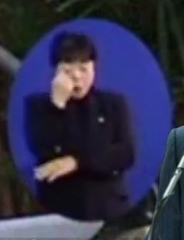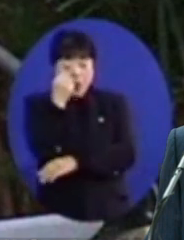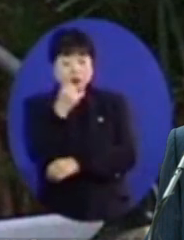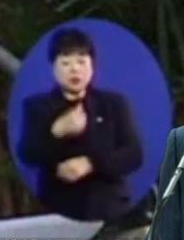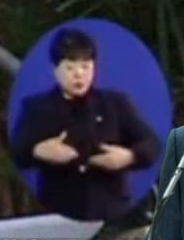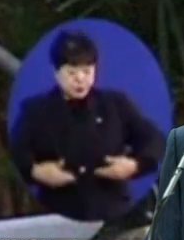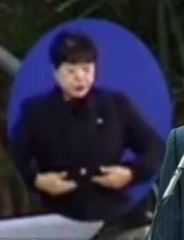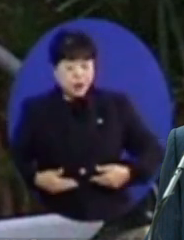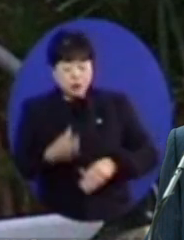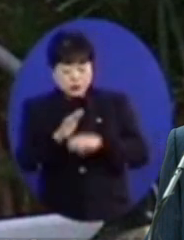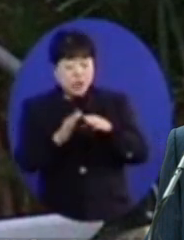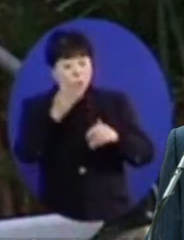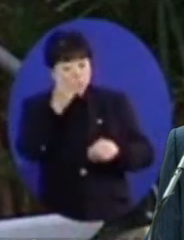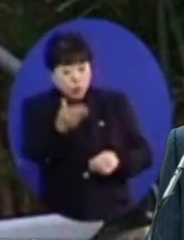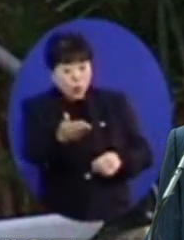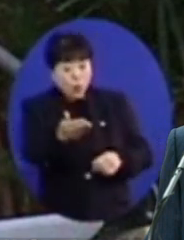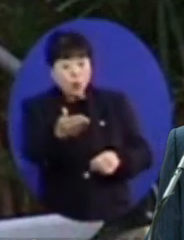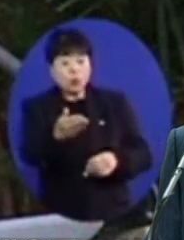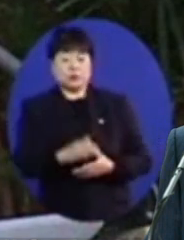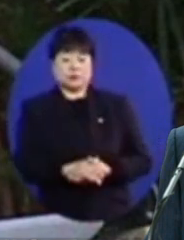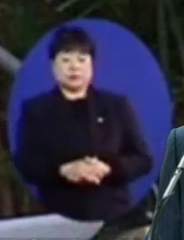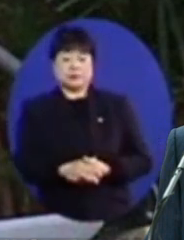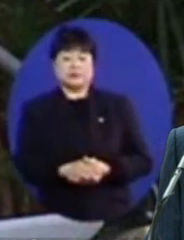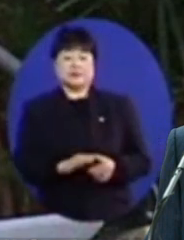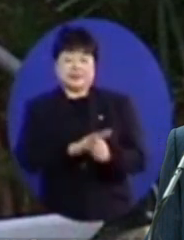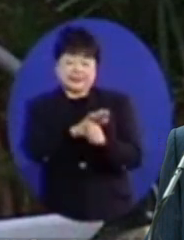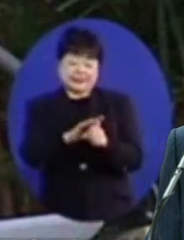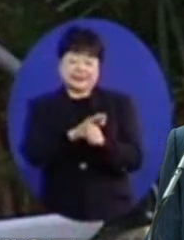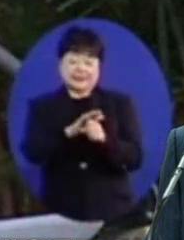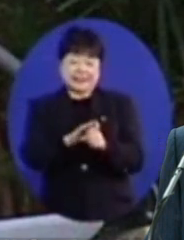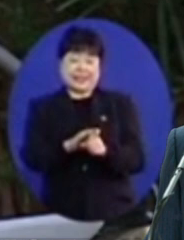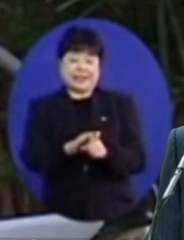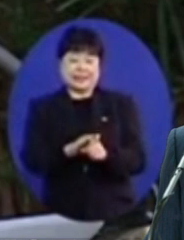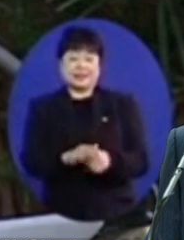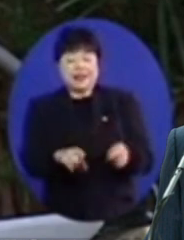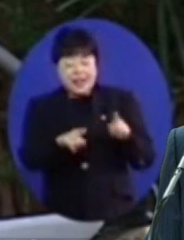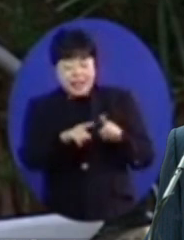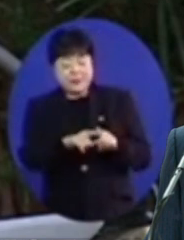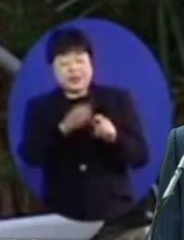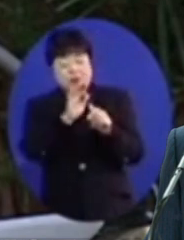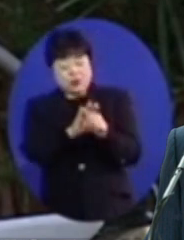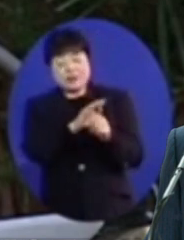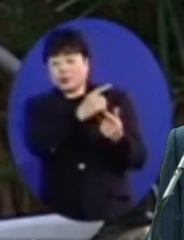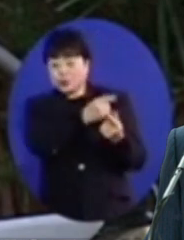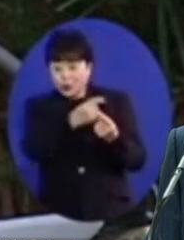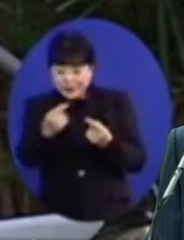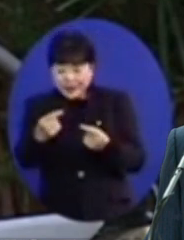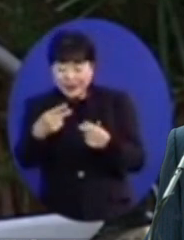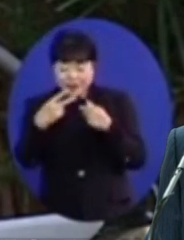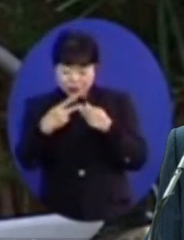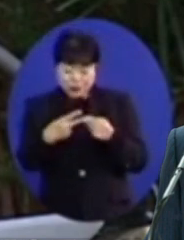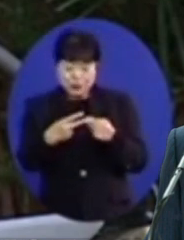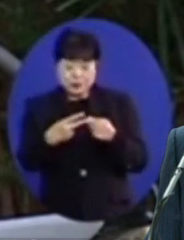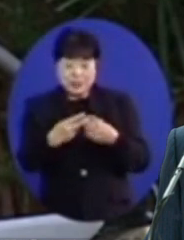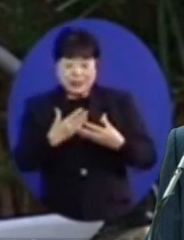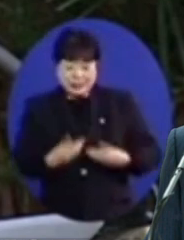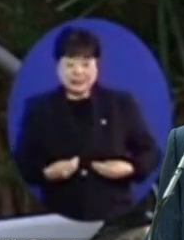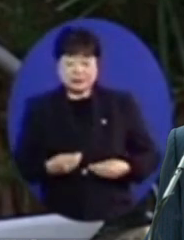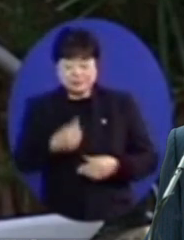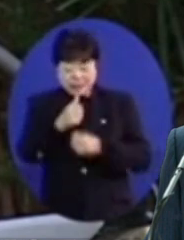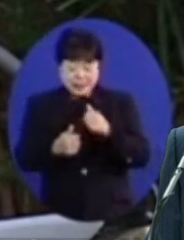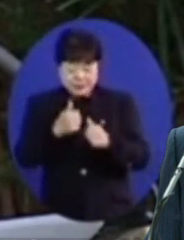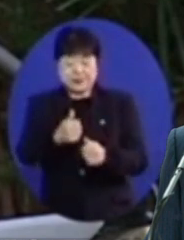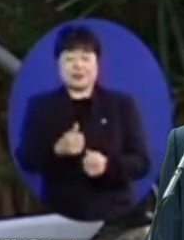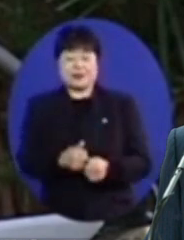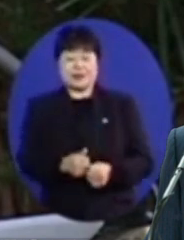요구부터 채워주어야 우리가 사랑하는 것이 되고 함께 해주는 것이 되는 것입니다 둘째는 좌절감을 하나님께